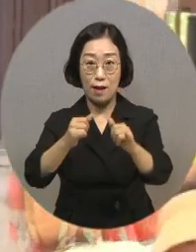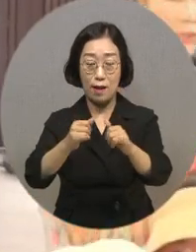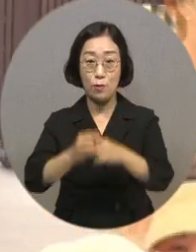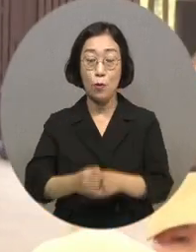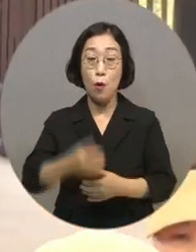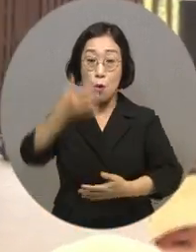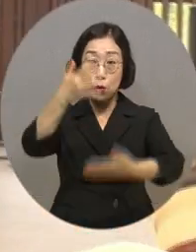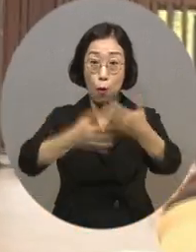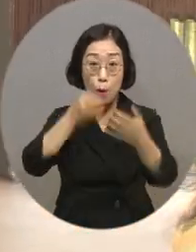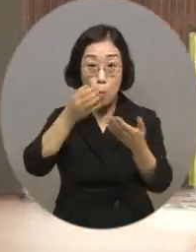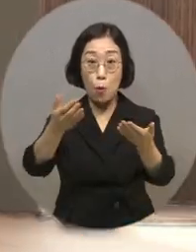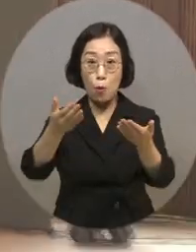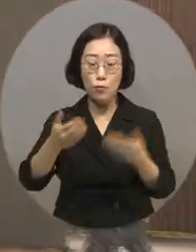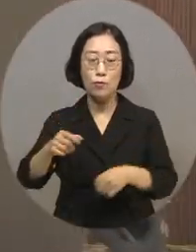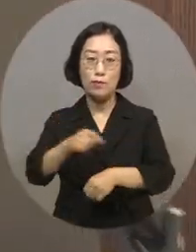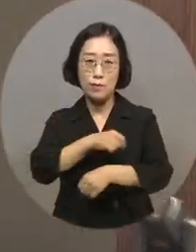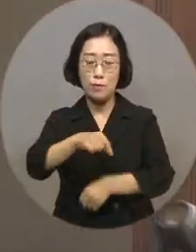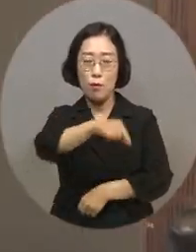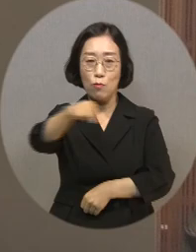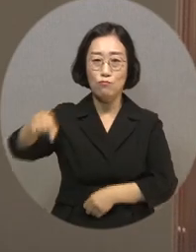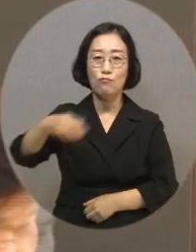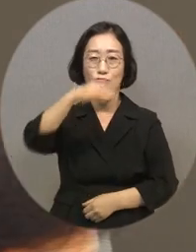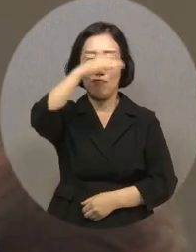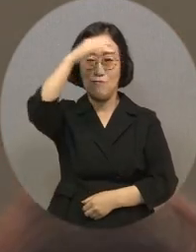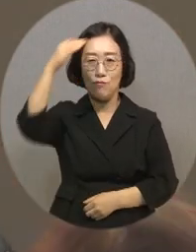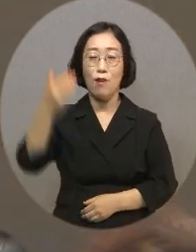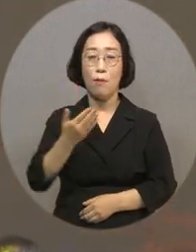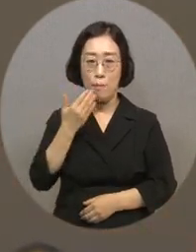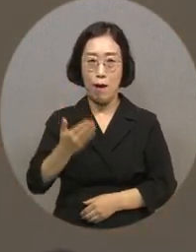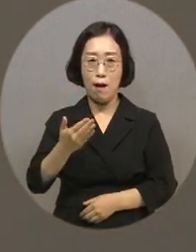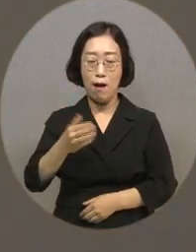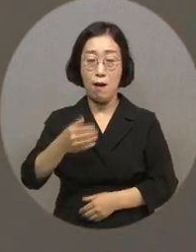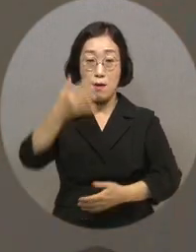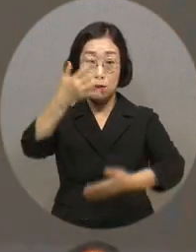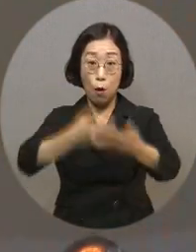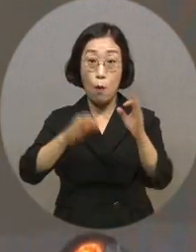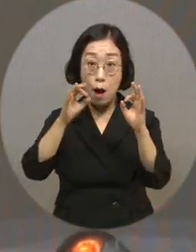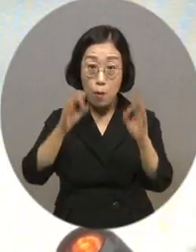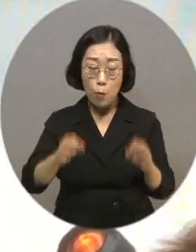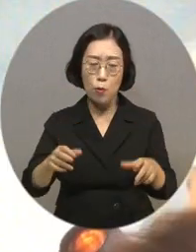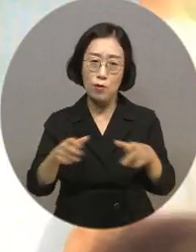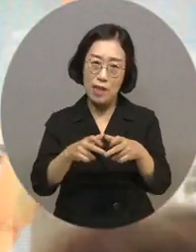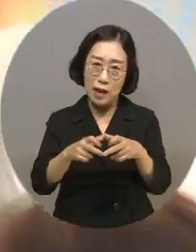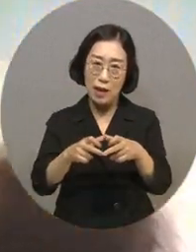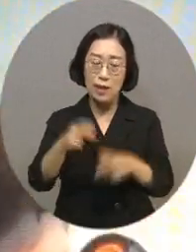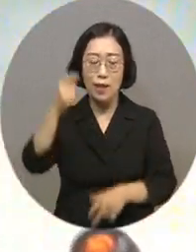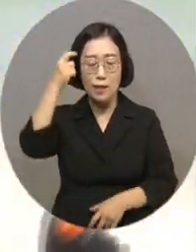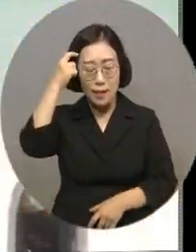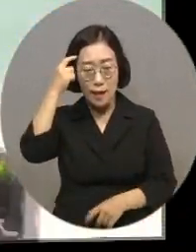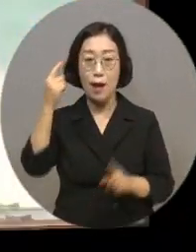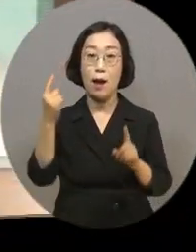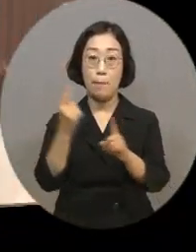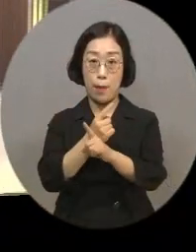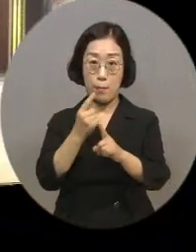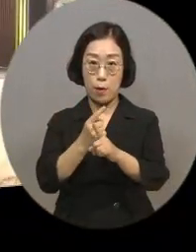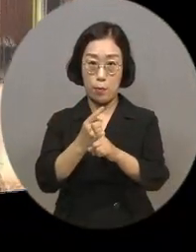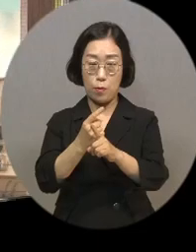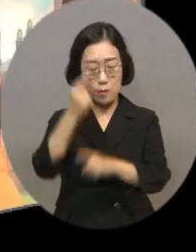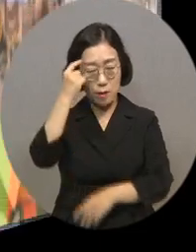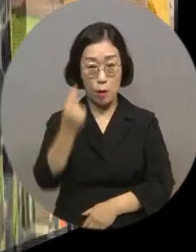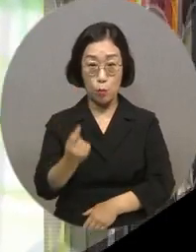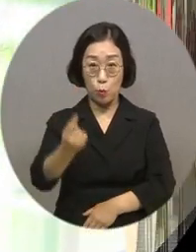상영으로 특별한 시간을 시민들과 함께 나누었습니다. 영화를 통한 장애를 바라보는 시민의식을 높여가는